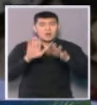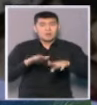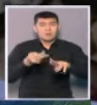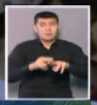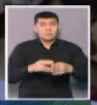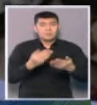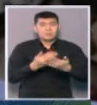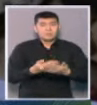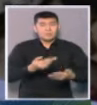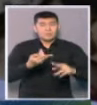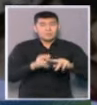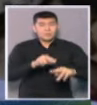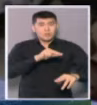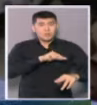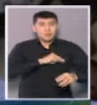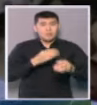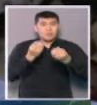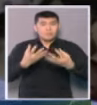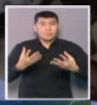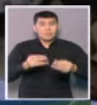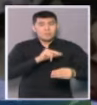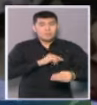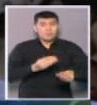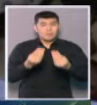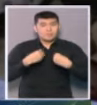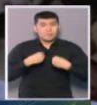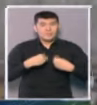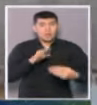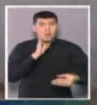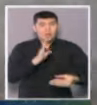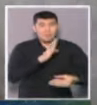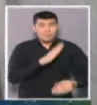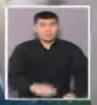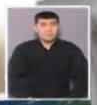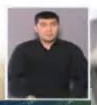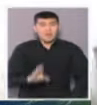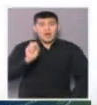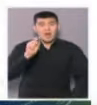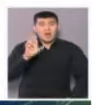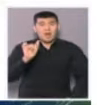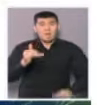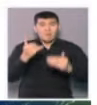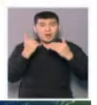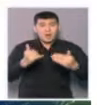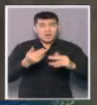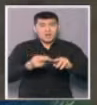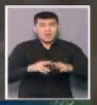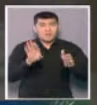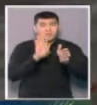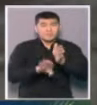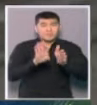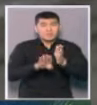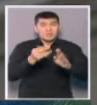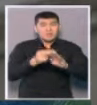деген қараптан қарап берген жоқ осы медаль шешеме. Абай Көшербаевтың қазіргі халі мүшкіл.